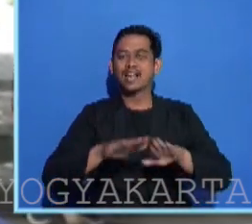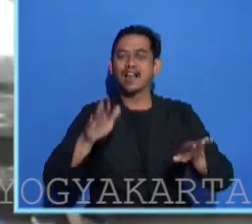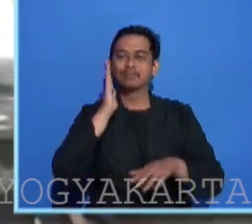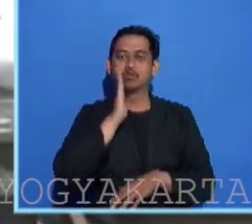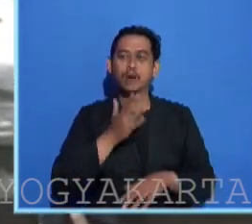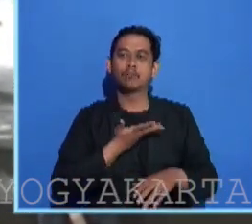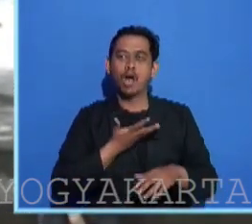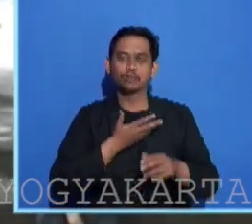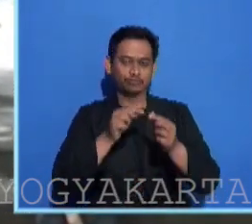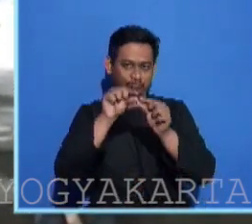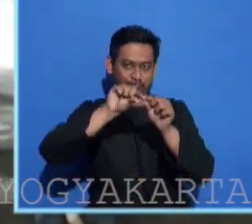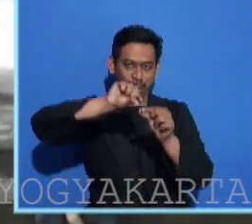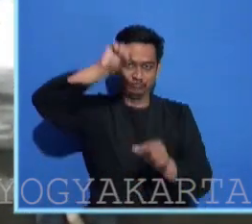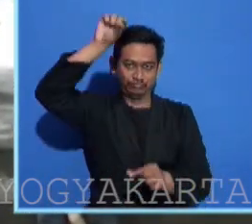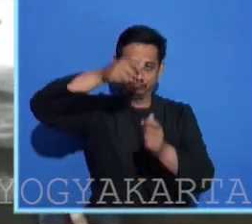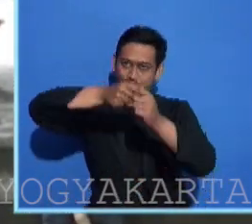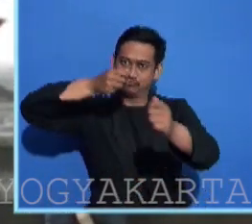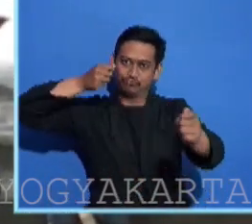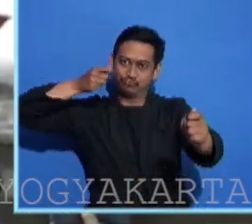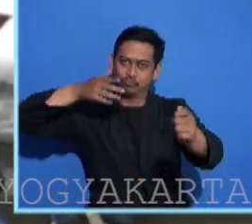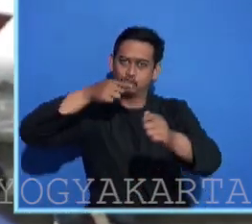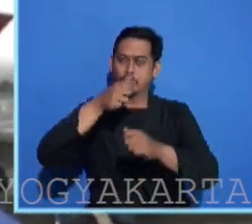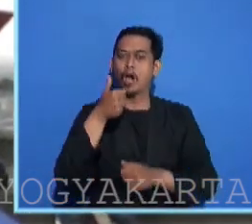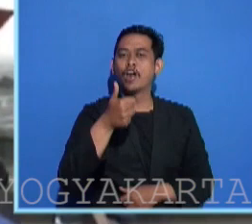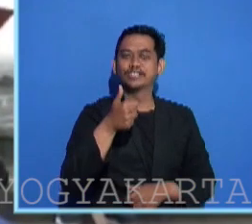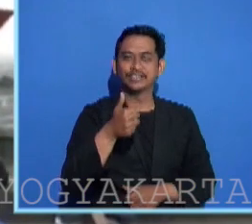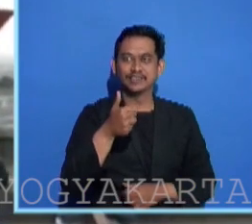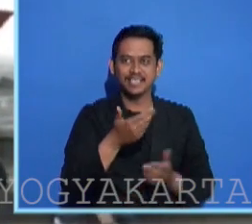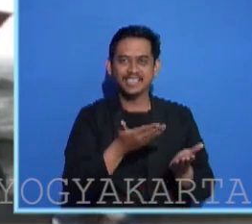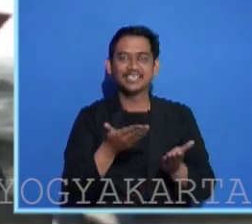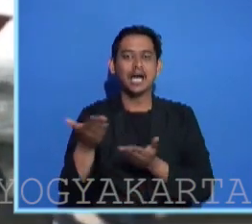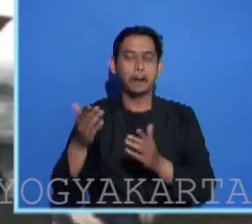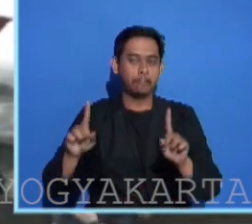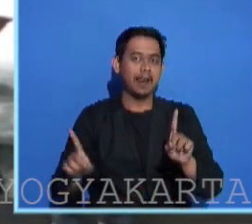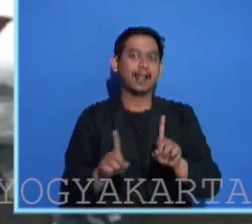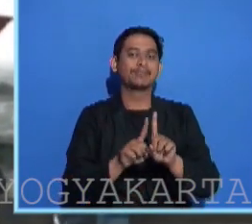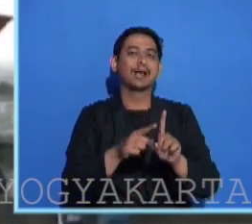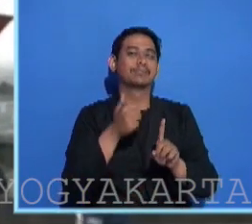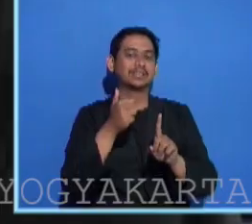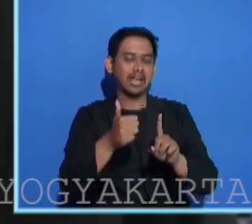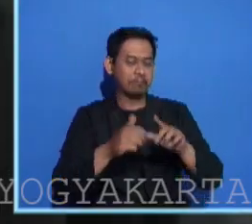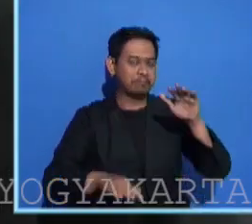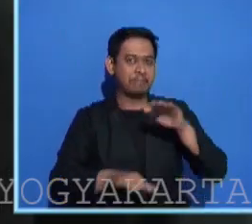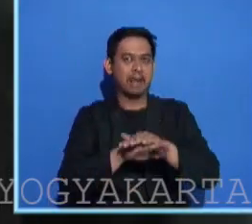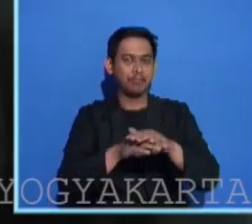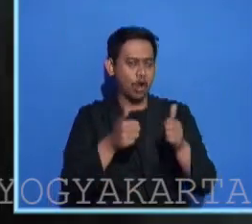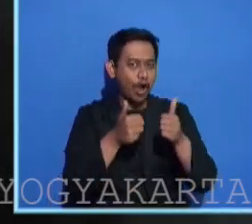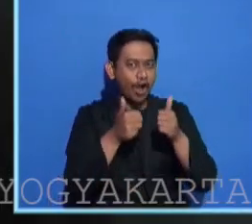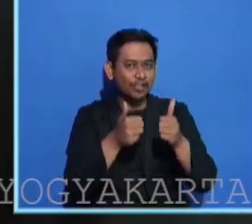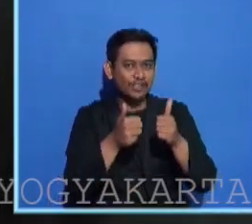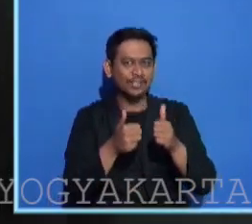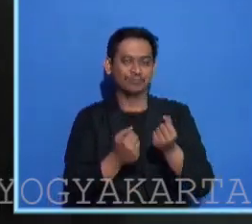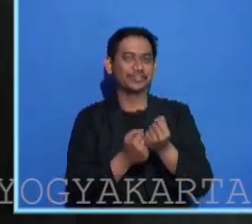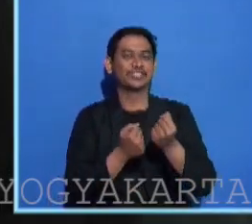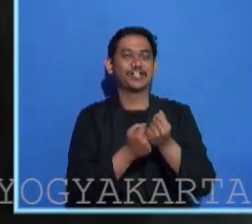berminat mau belajar membuat busur panah, ya silakan. Saya damping semaksimal bisanya.